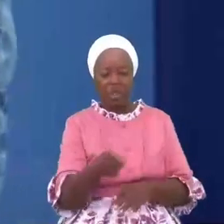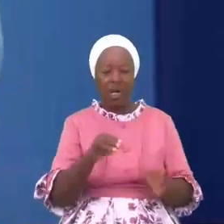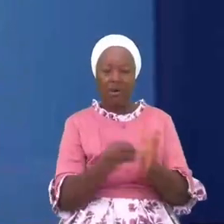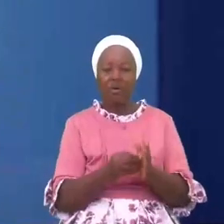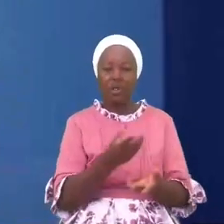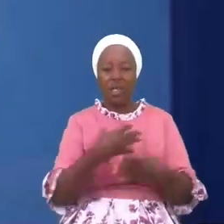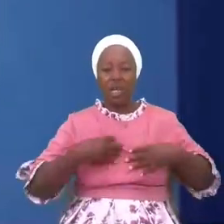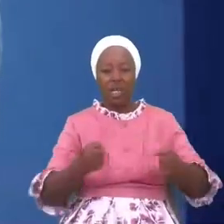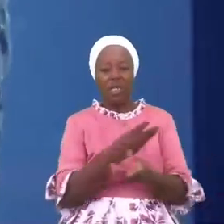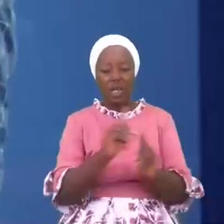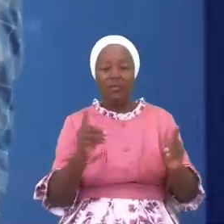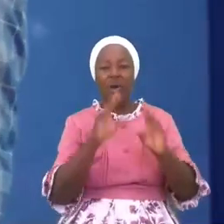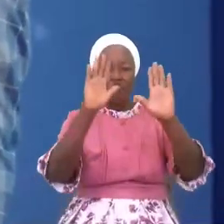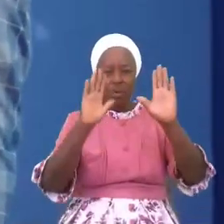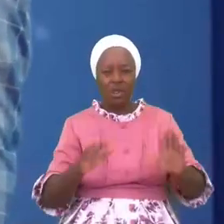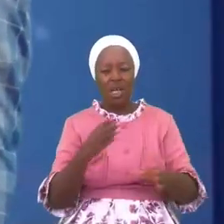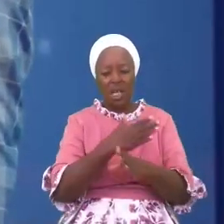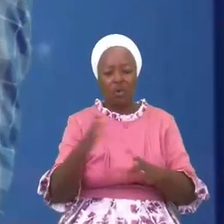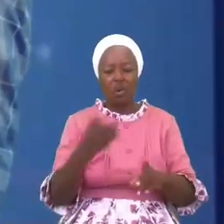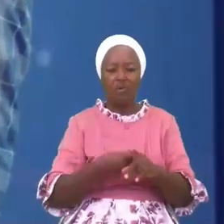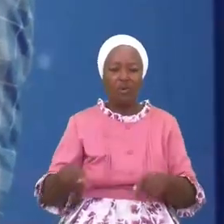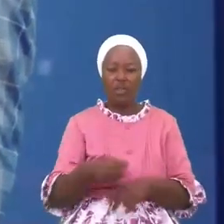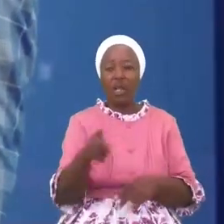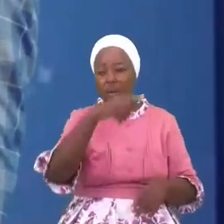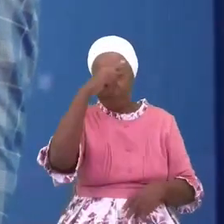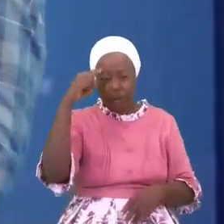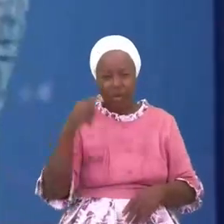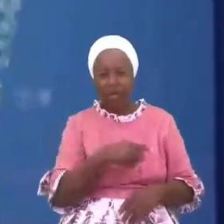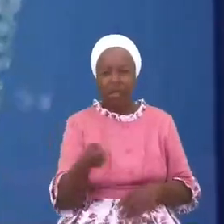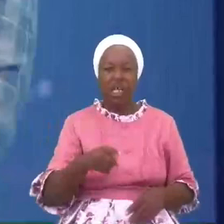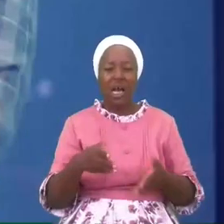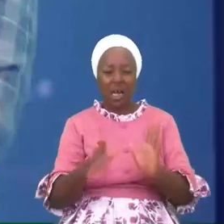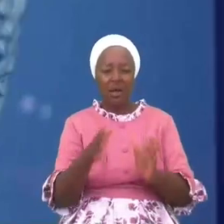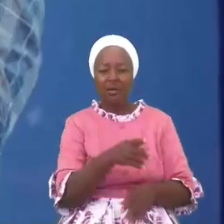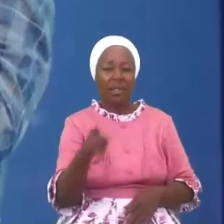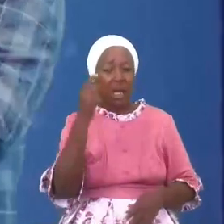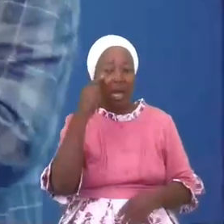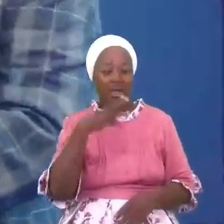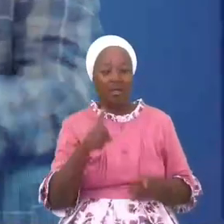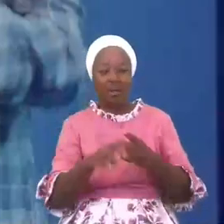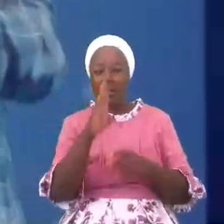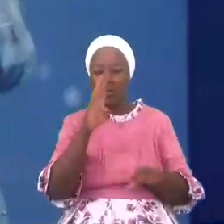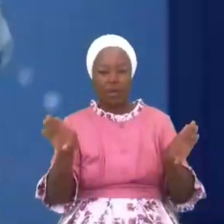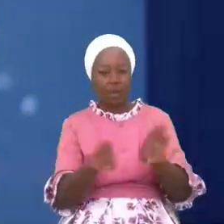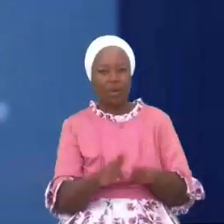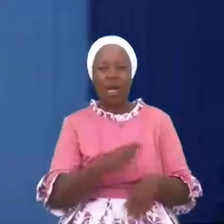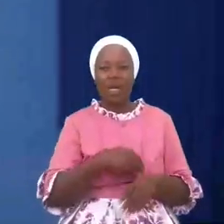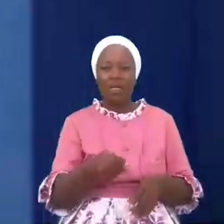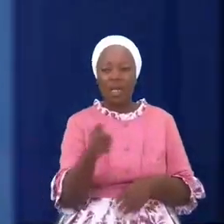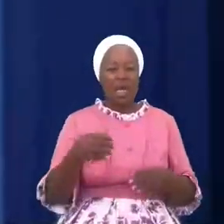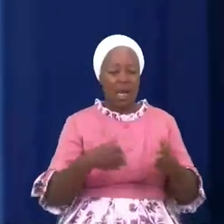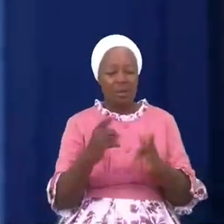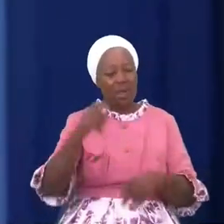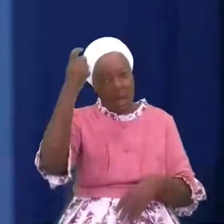leur délivrance, leur prodige de leur vie parce qu'ils permettent à leurs yeux d'être fermés. Et ils permettent à leur